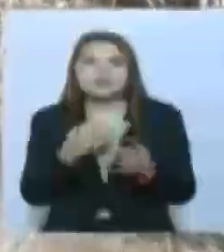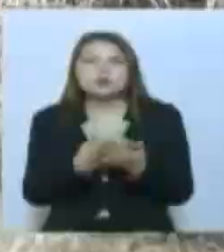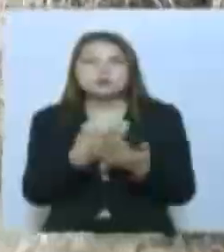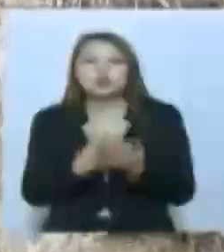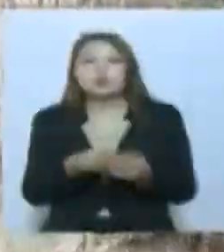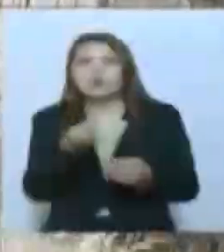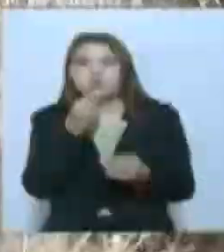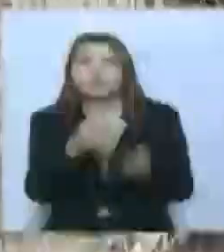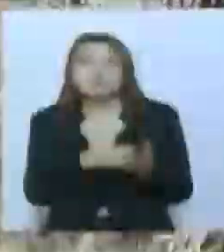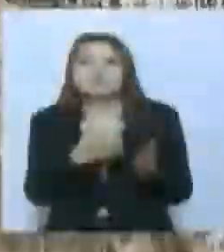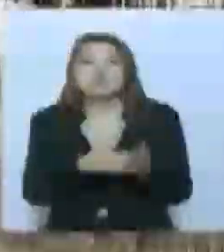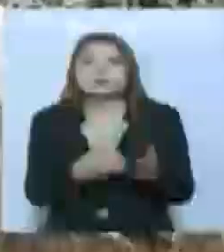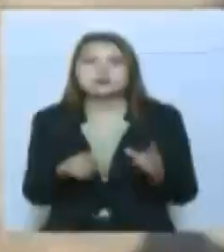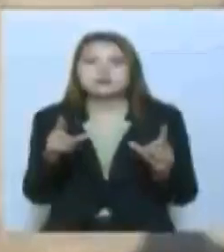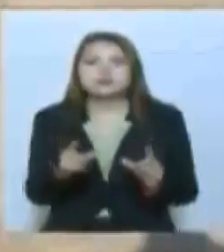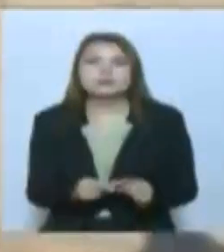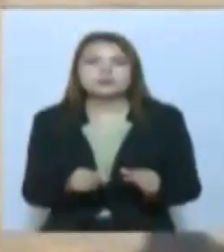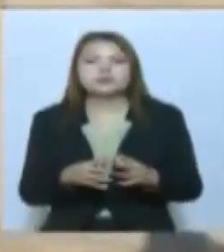в зимний период намного